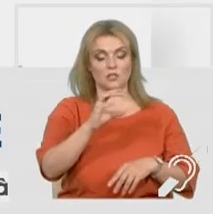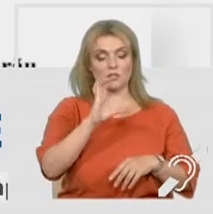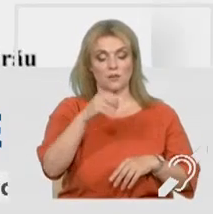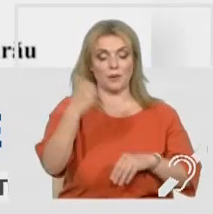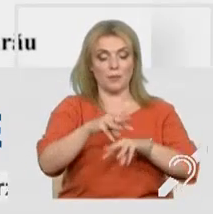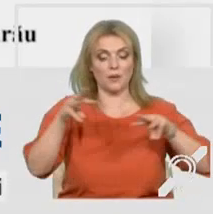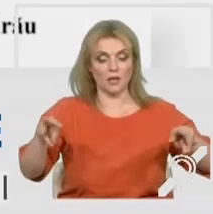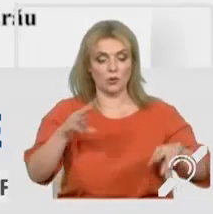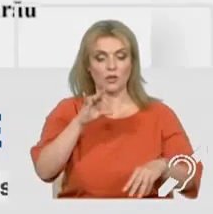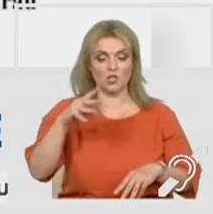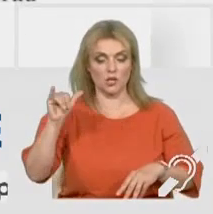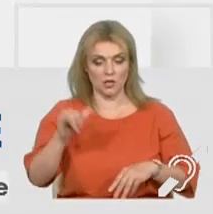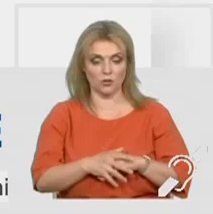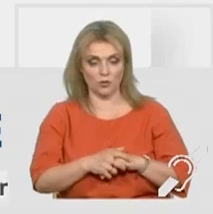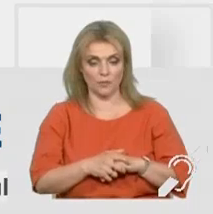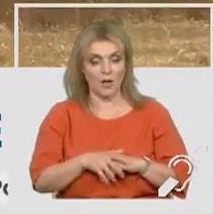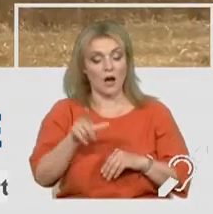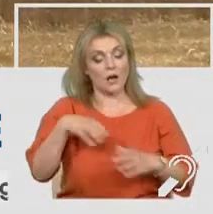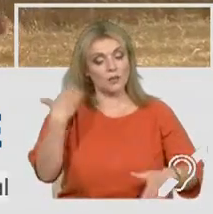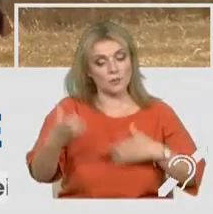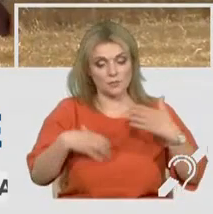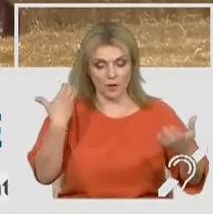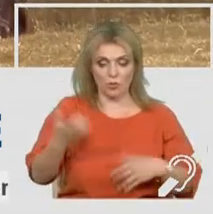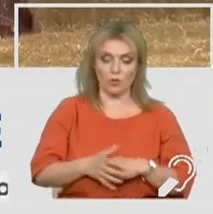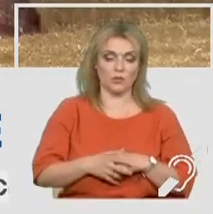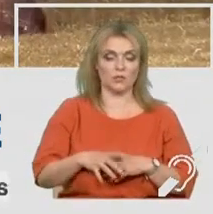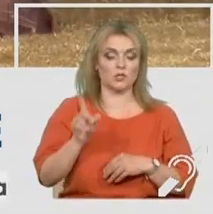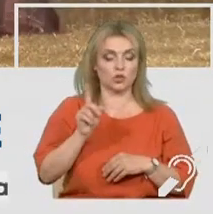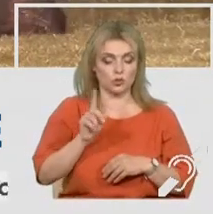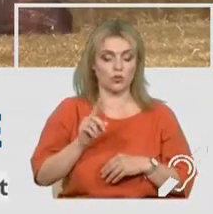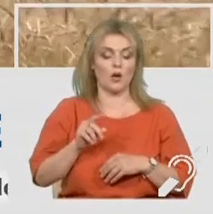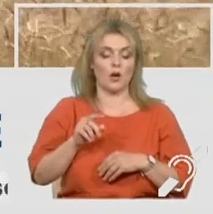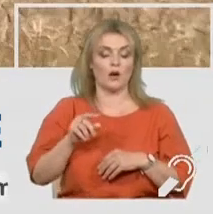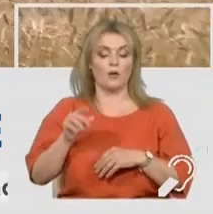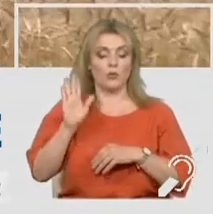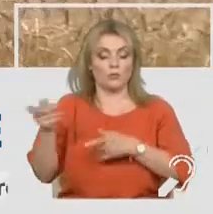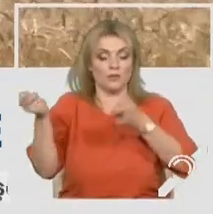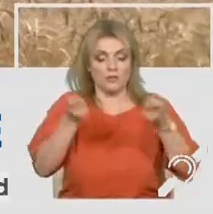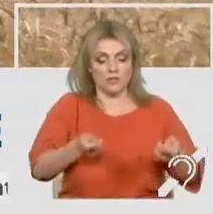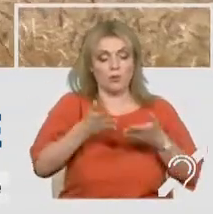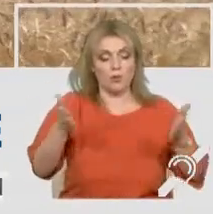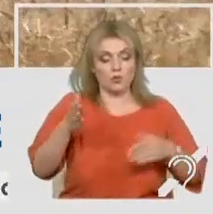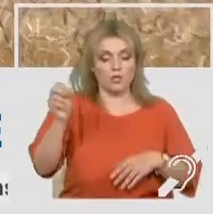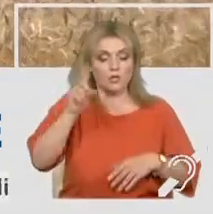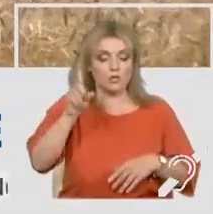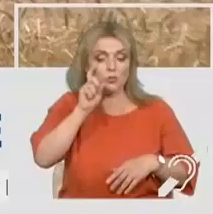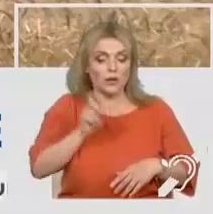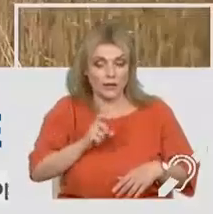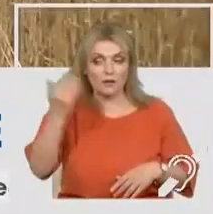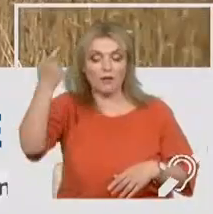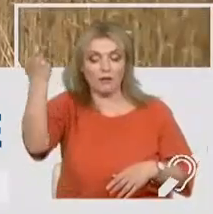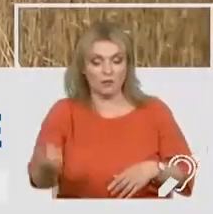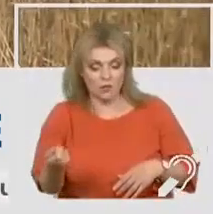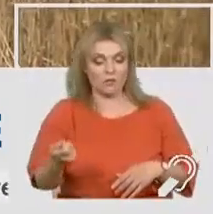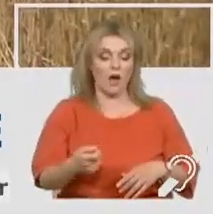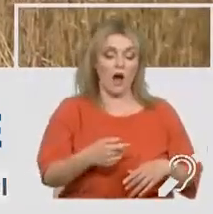fermierii sunt îngrijorați că Piața internă ar putea fi invadată cu cereale ieftine din Ucraina producătorii autohtoni se tem că nu